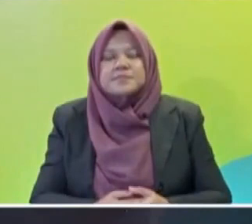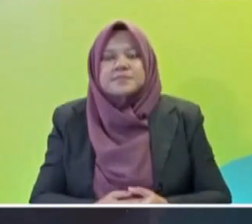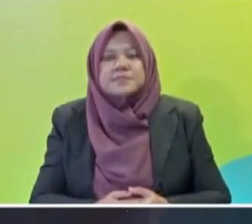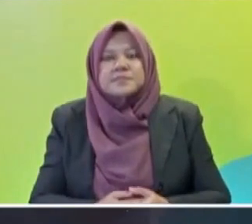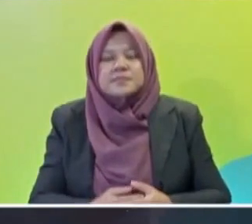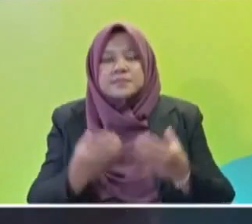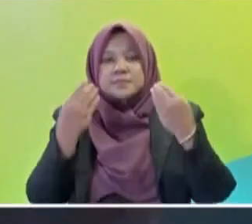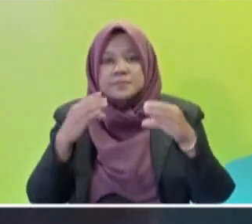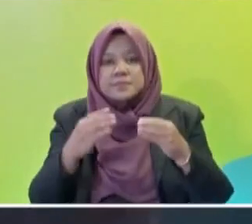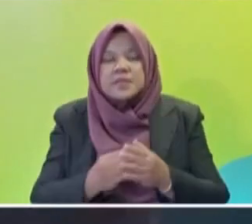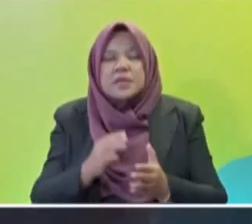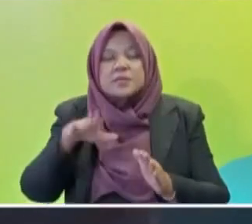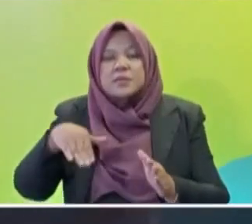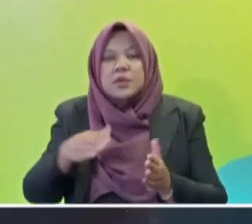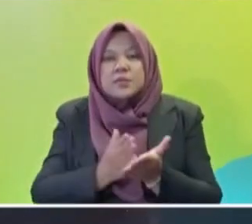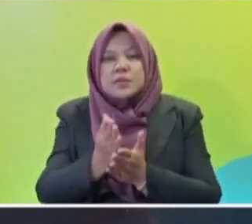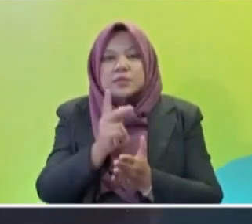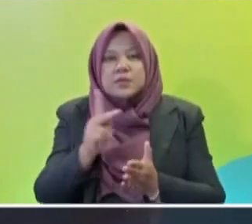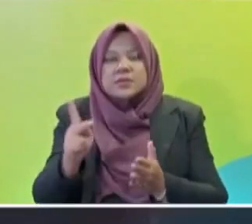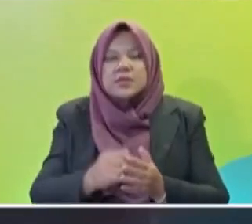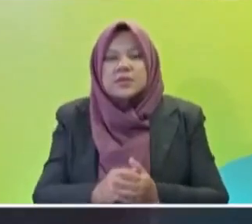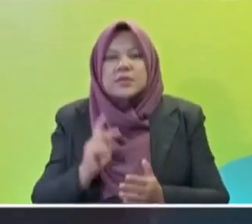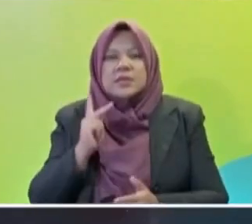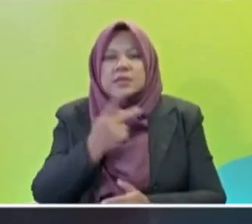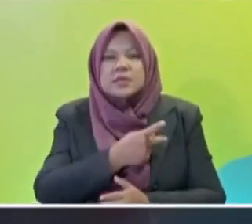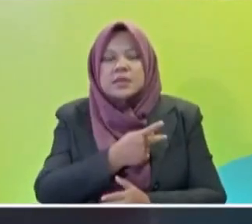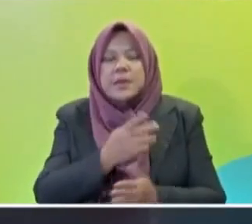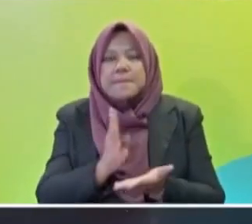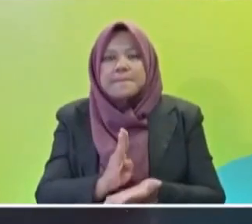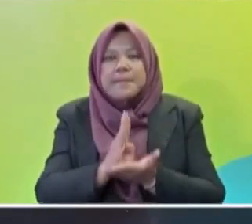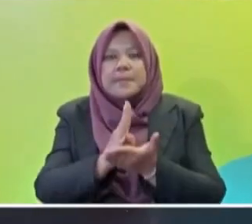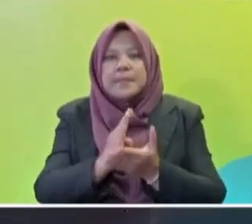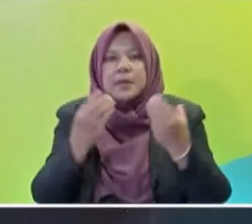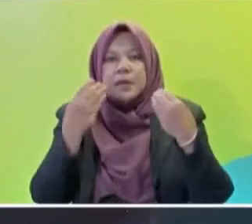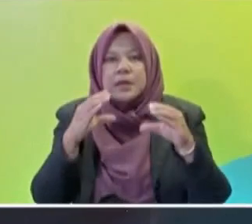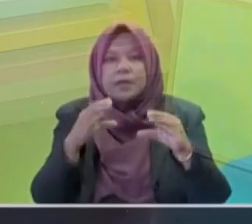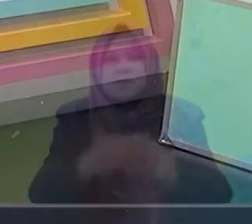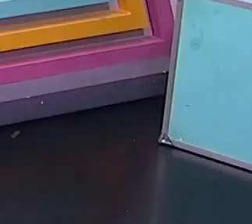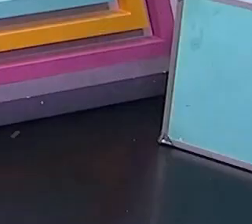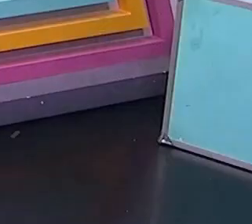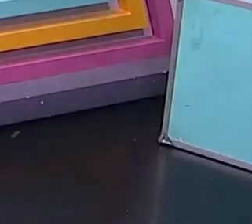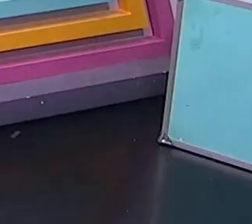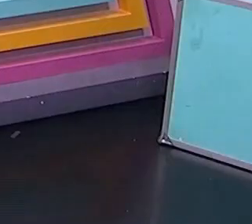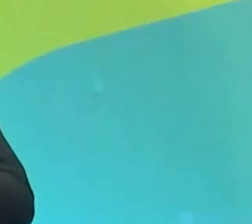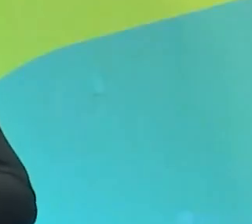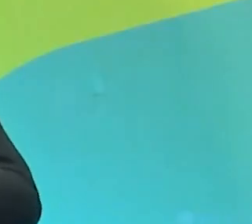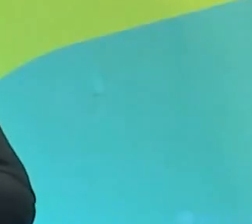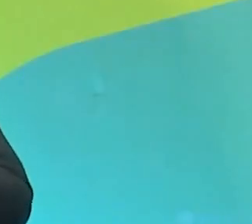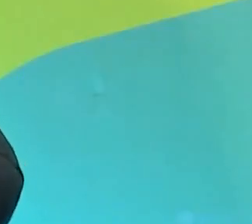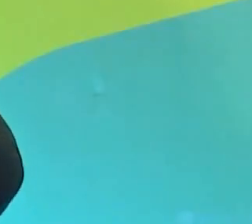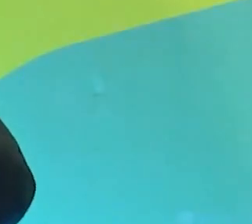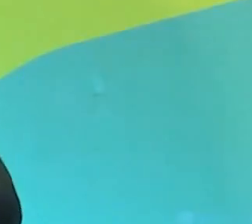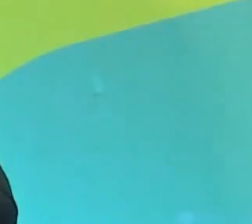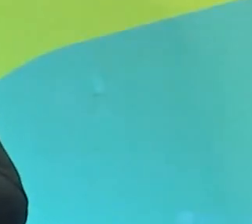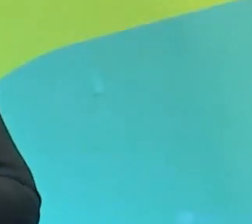sebelum kita teruskan untuk kelas hari ini kita juga dibantu oleh cegusiana selaku